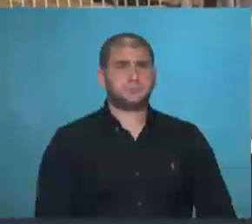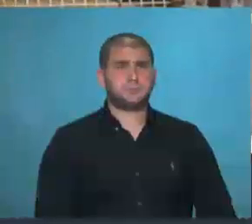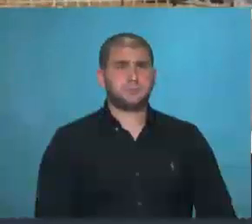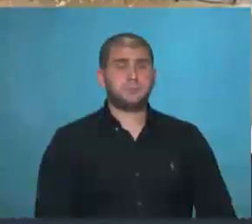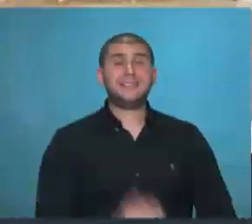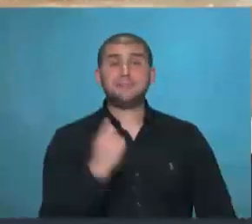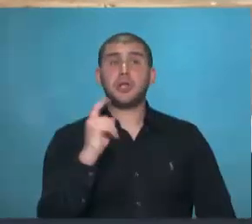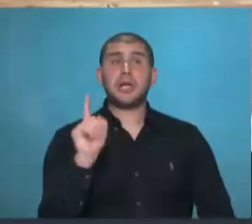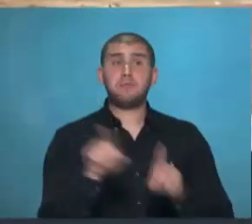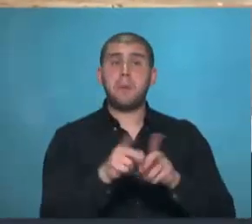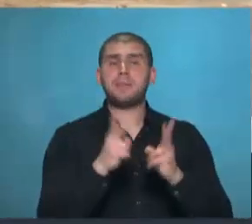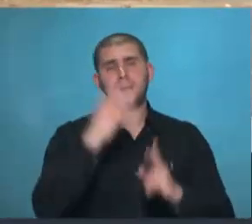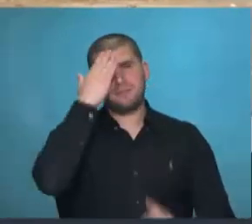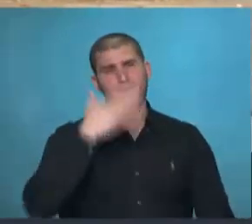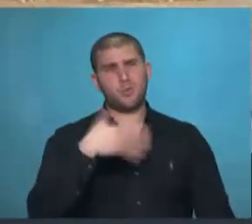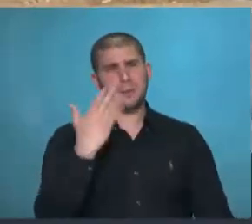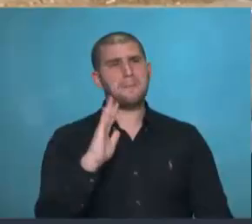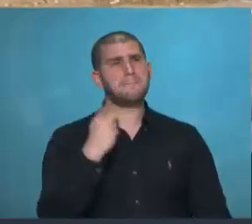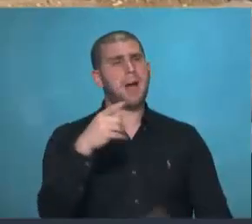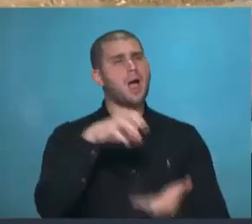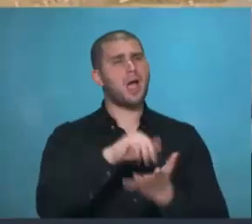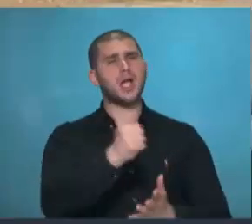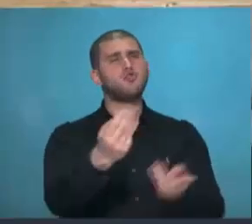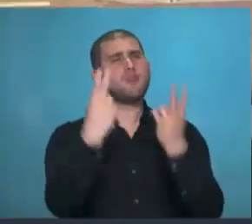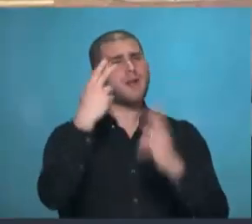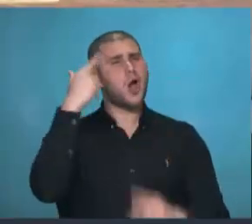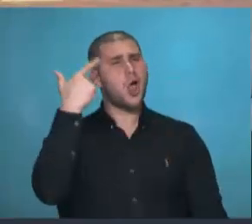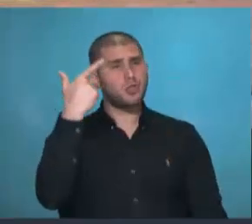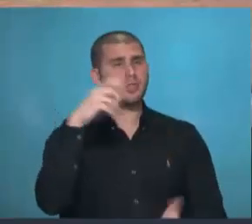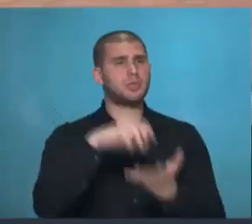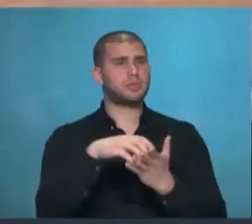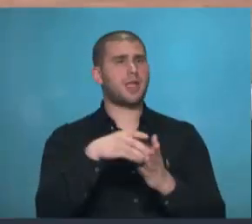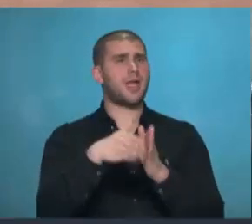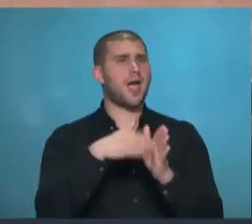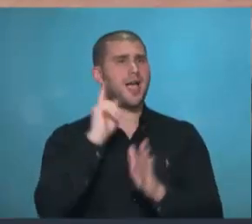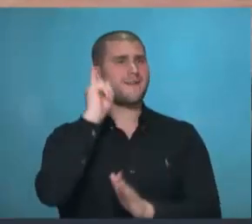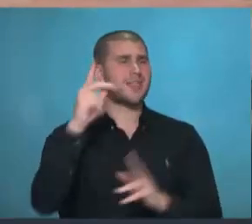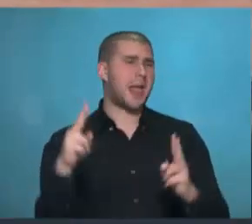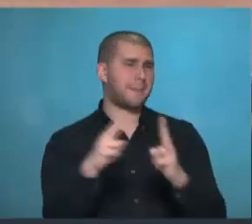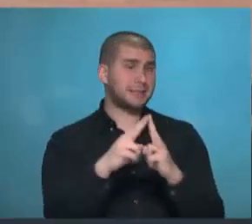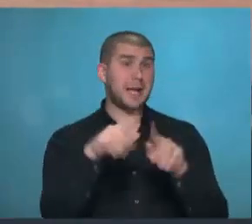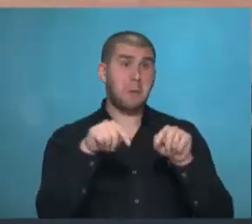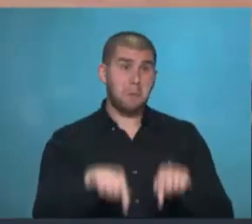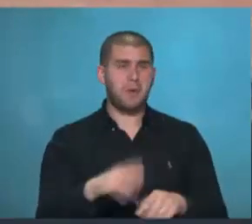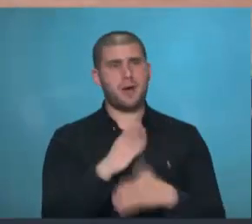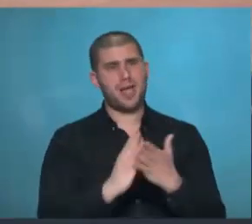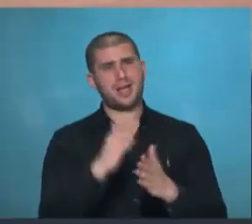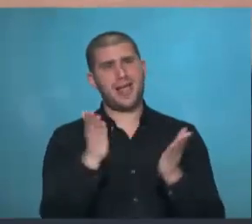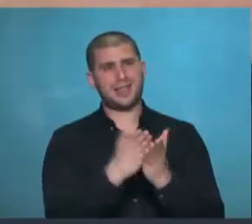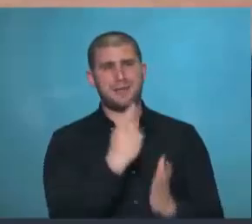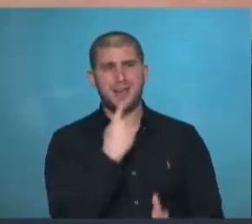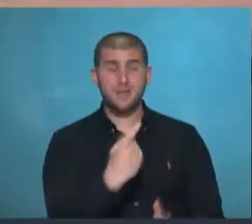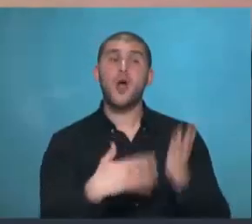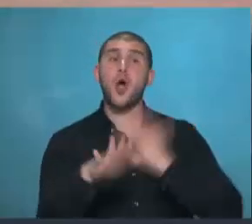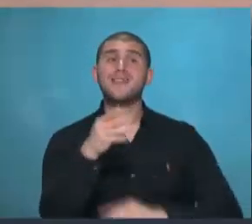כמעט כמו הבדיחה המפורסמת, מה האתר השווה ביותר בלונדון, תחנת הרכבת לפריז, גם כאן יגידו לכם האילתים,